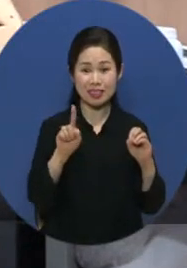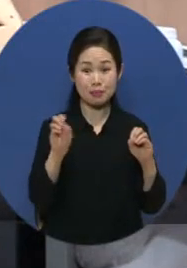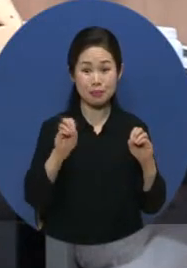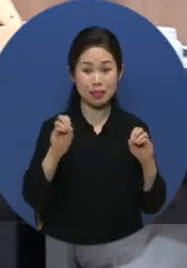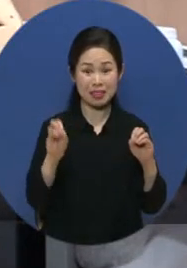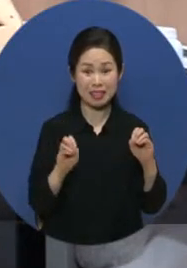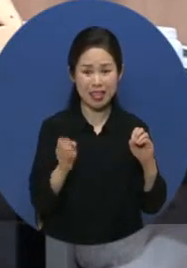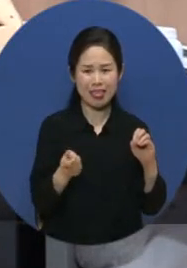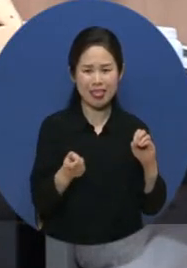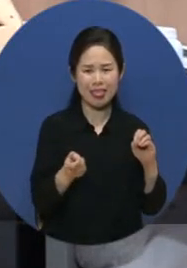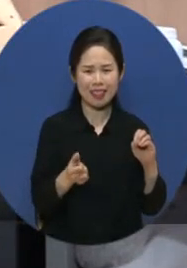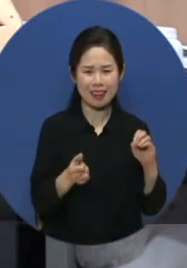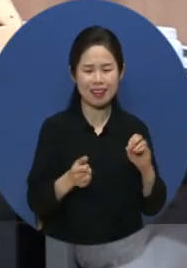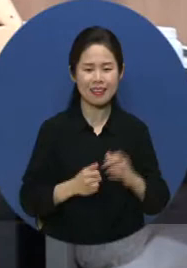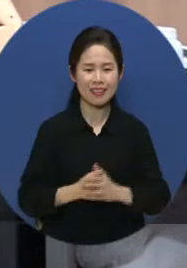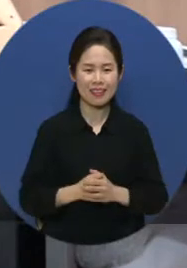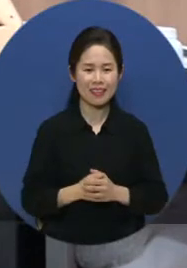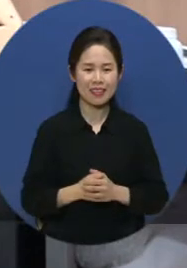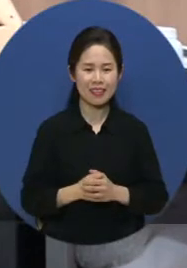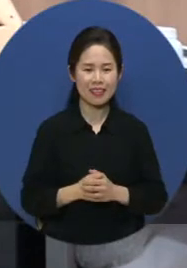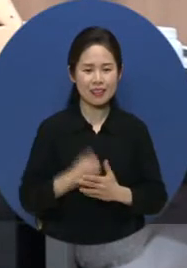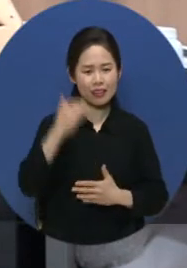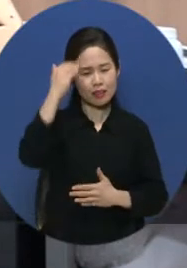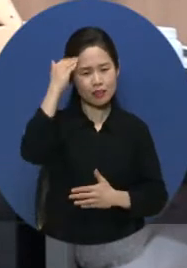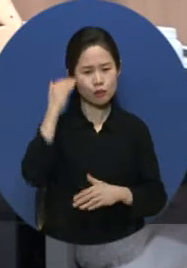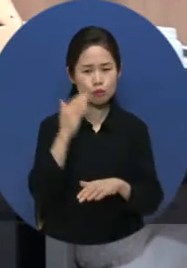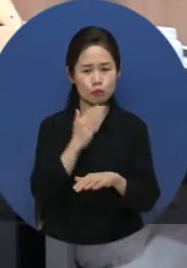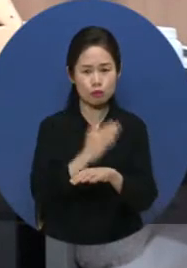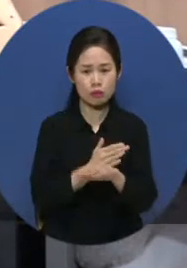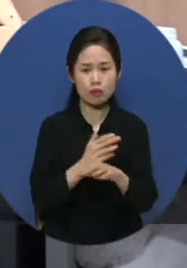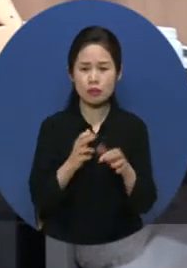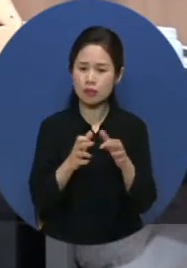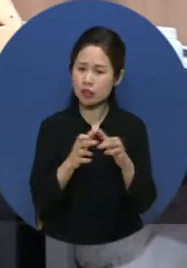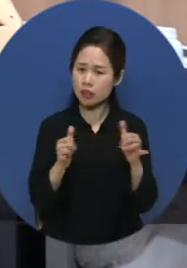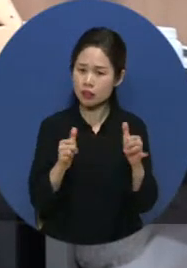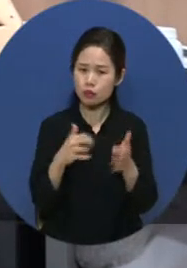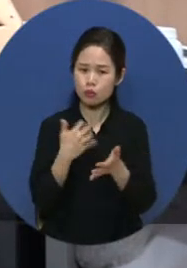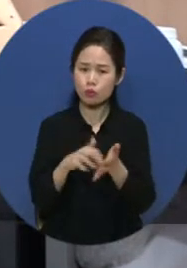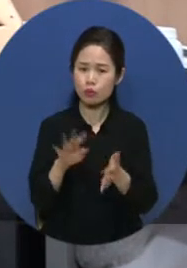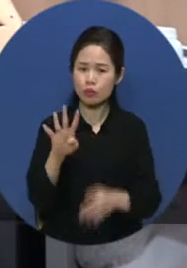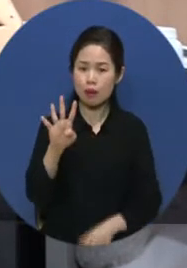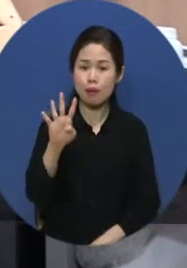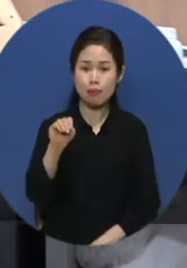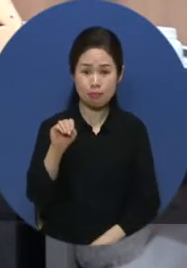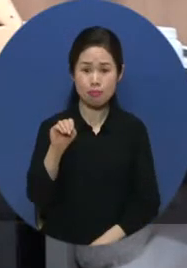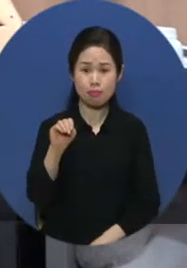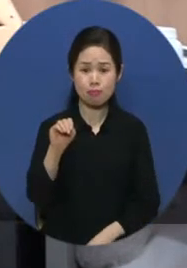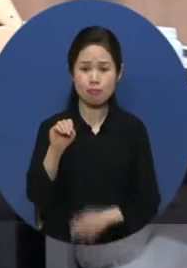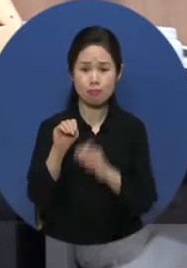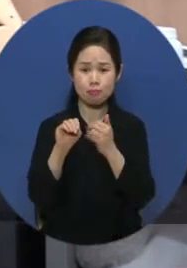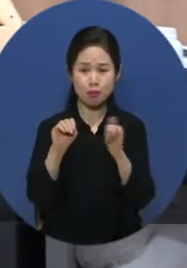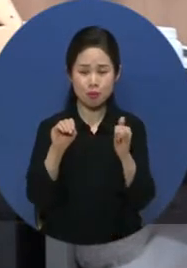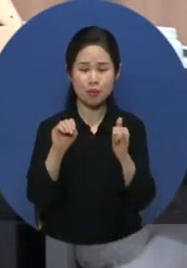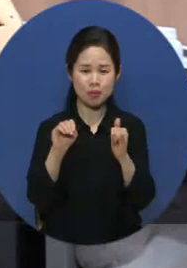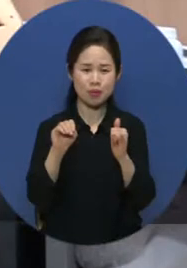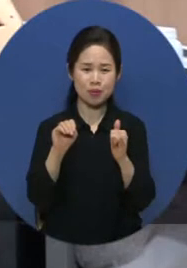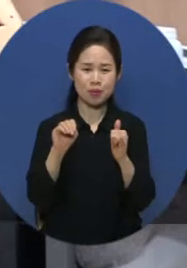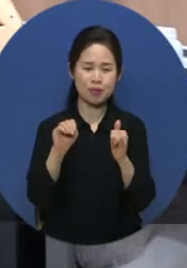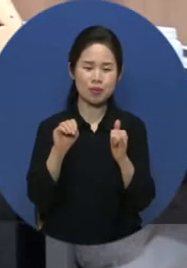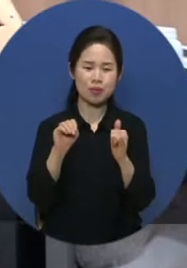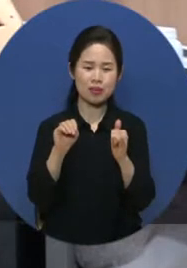사이 정도 될 겁니다. 우리나라의 절단장애인이 한 4만 명 정도, 상지 절단이 4만 명 정도 있다고